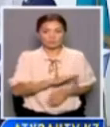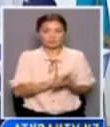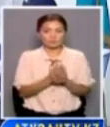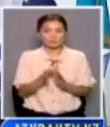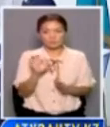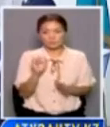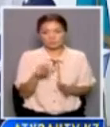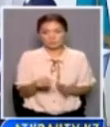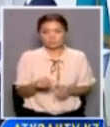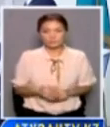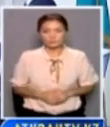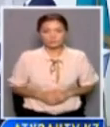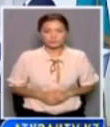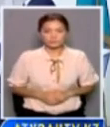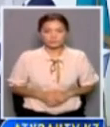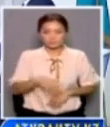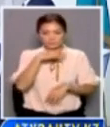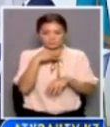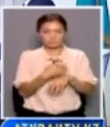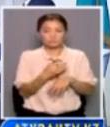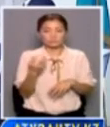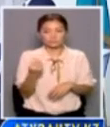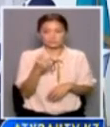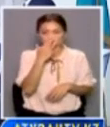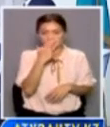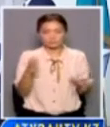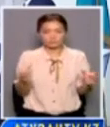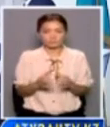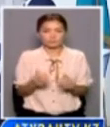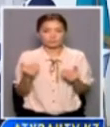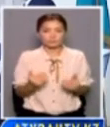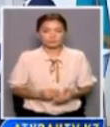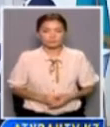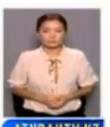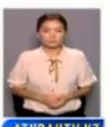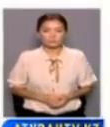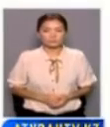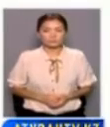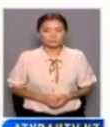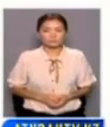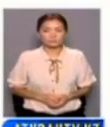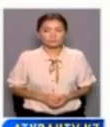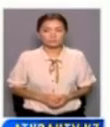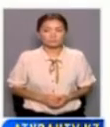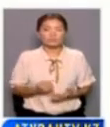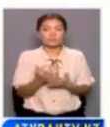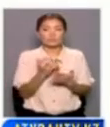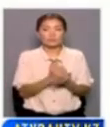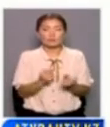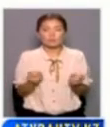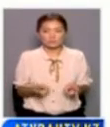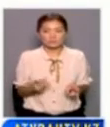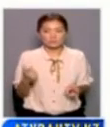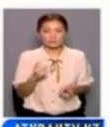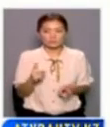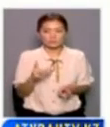стороны как отечественных, так и иностранных компаний. В этой связи для наращивания запасов